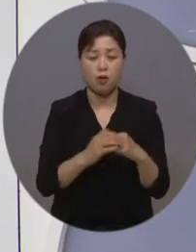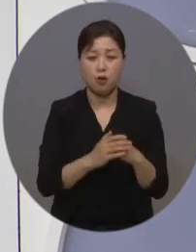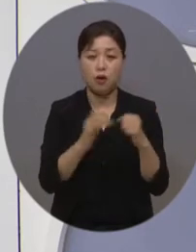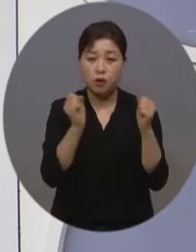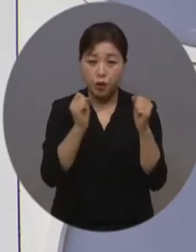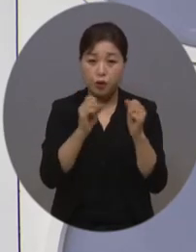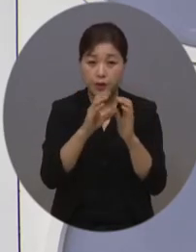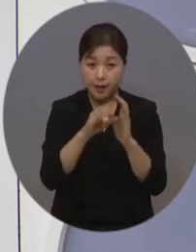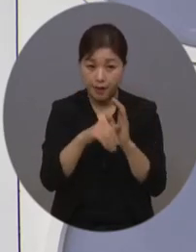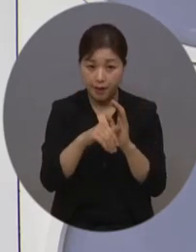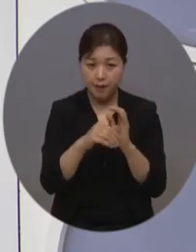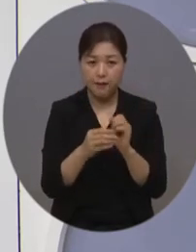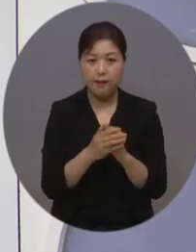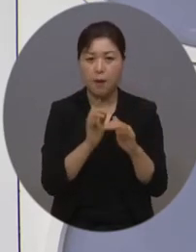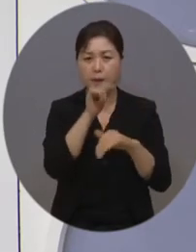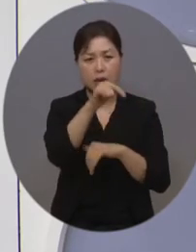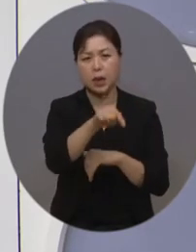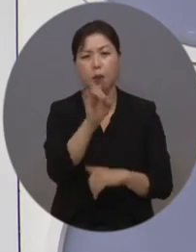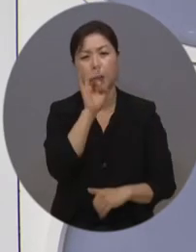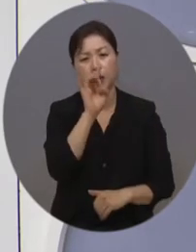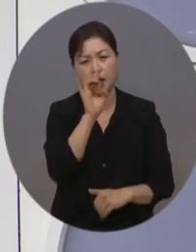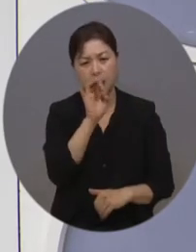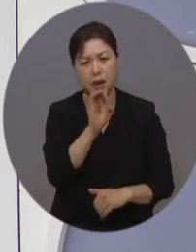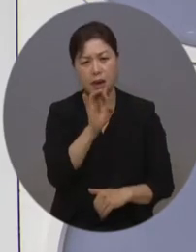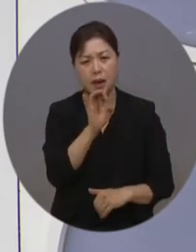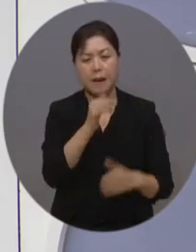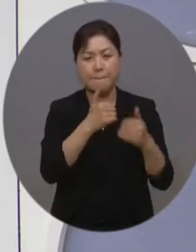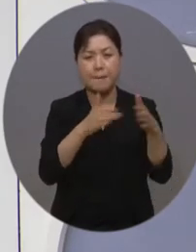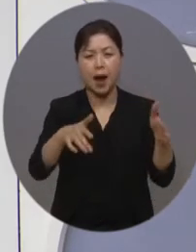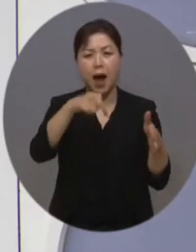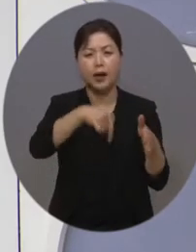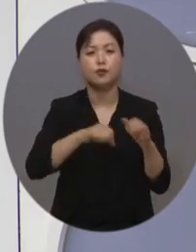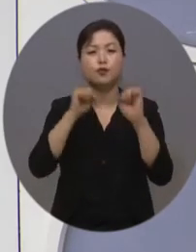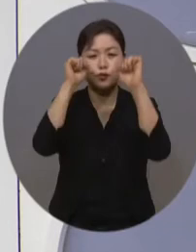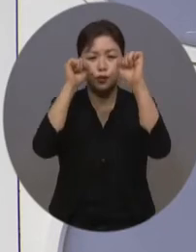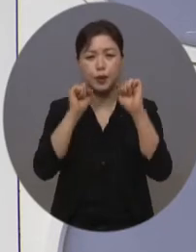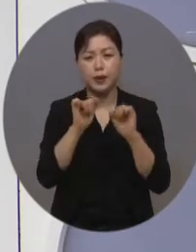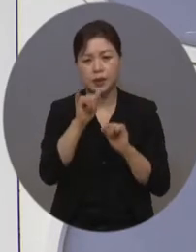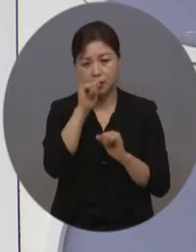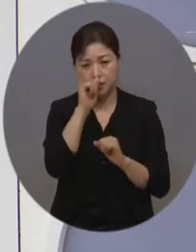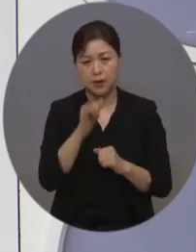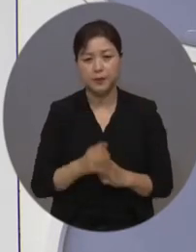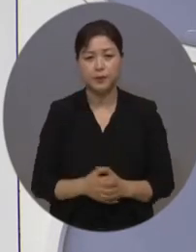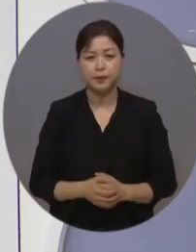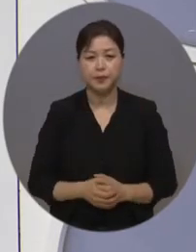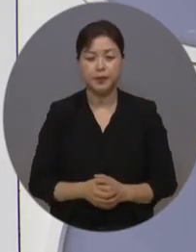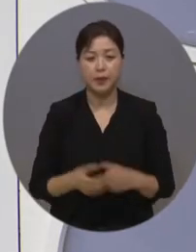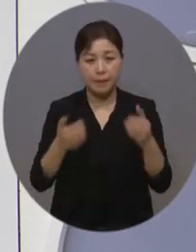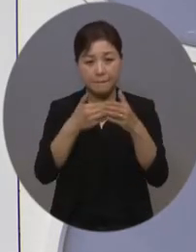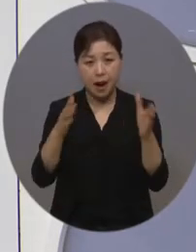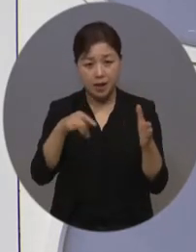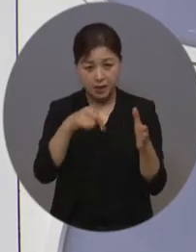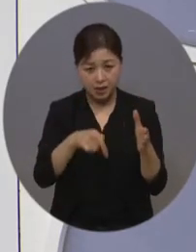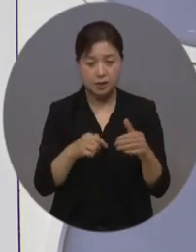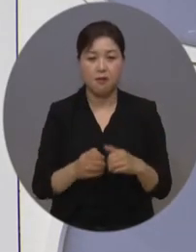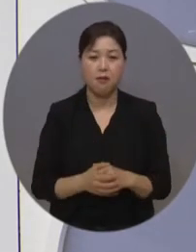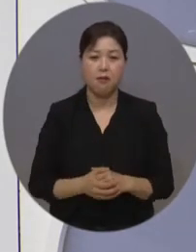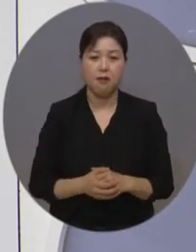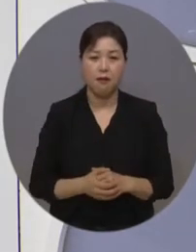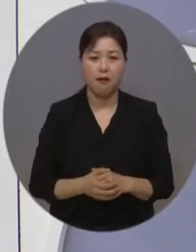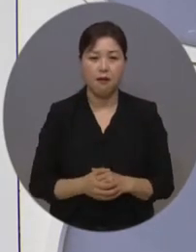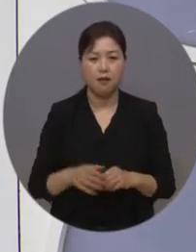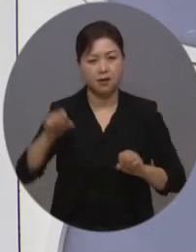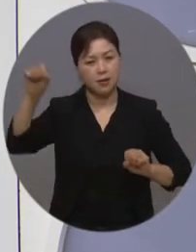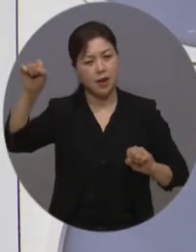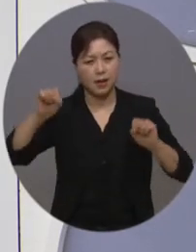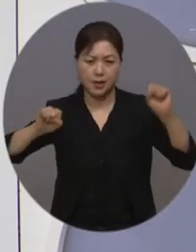하지만 추우니까 밖에는 못 나가고 방 안에서 하는 운동이 있어요. 방 안에서 뭐 이렇게